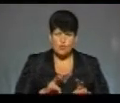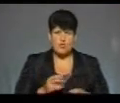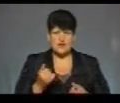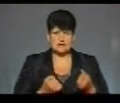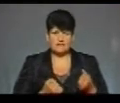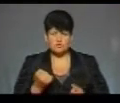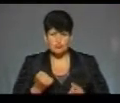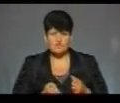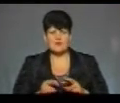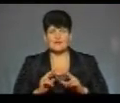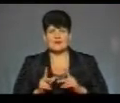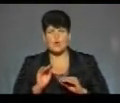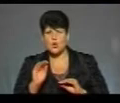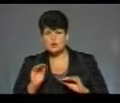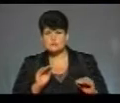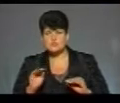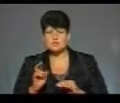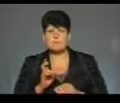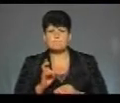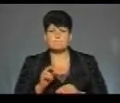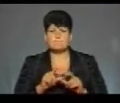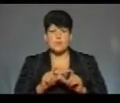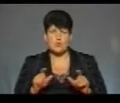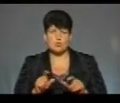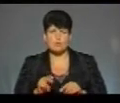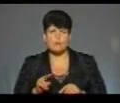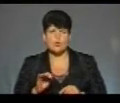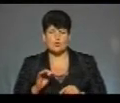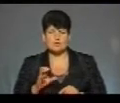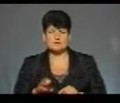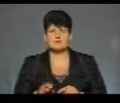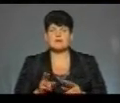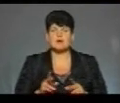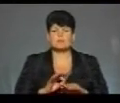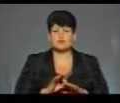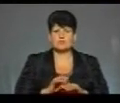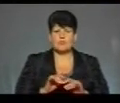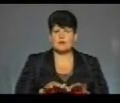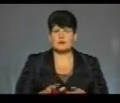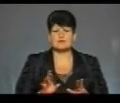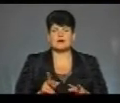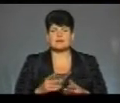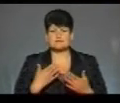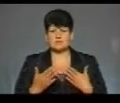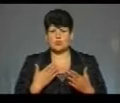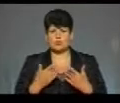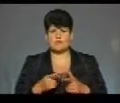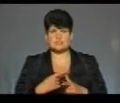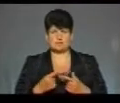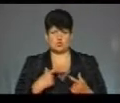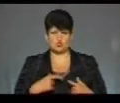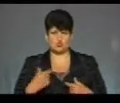автомобіля, як розміщувати блокпост, які проводити операції, як спілкуватись між